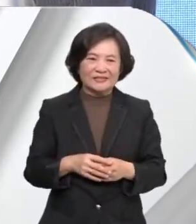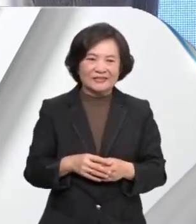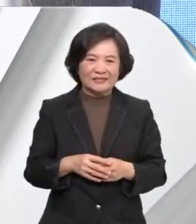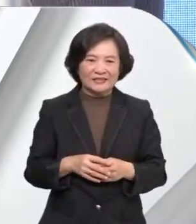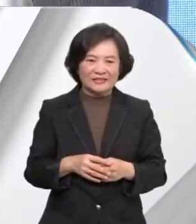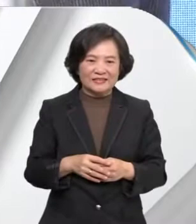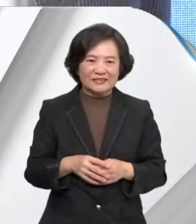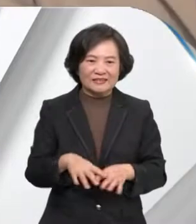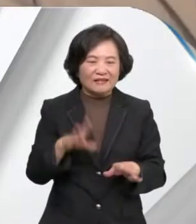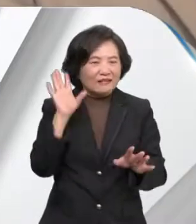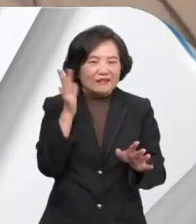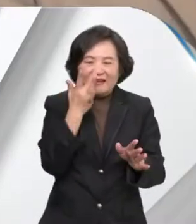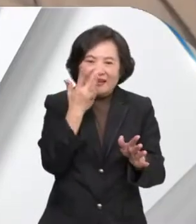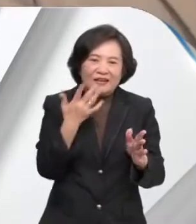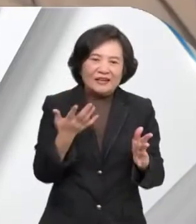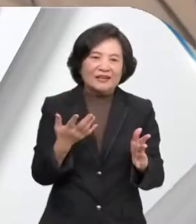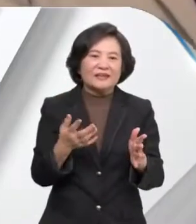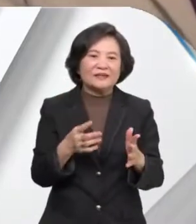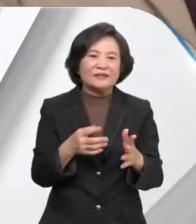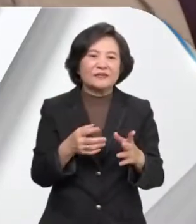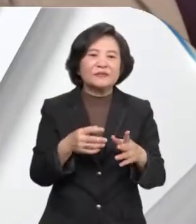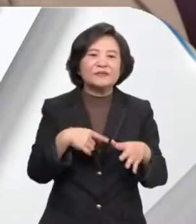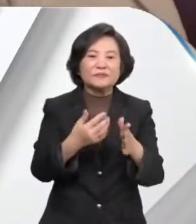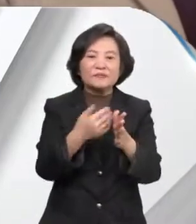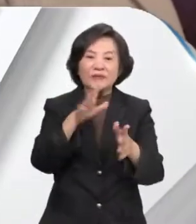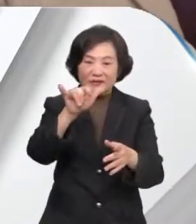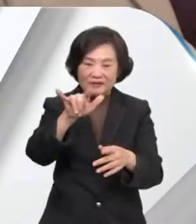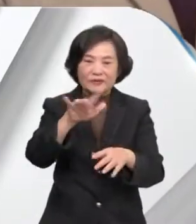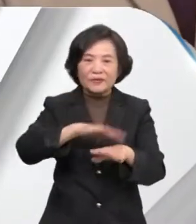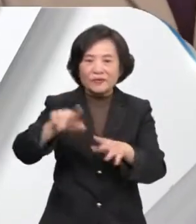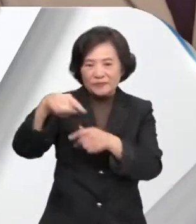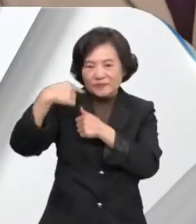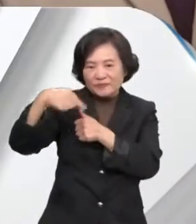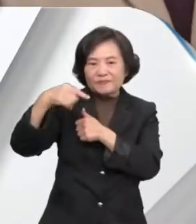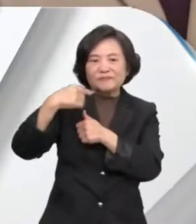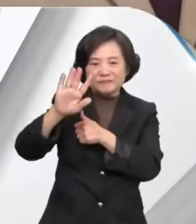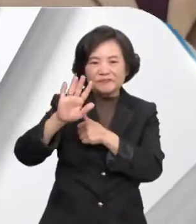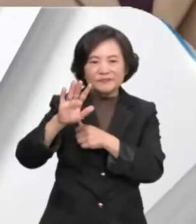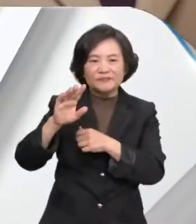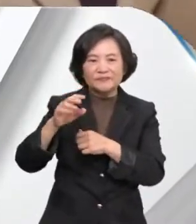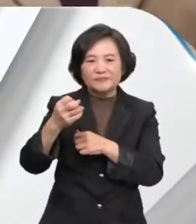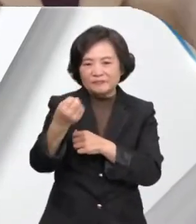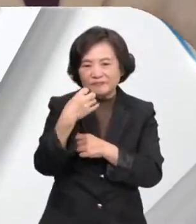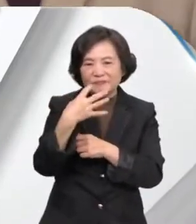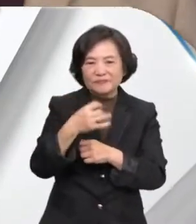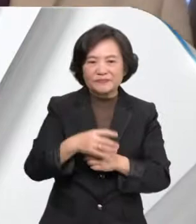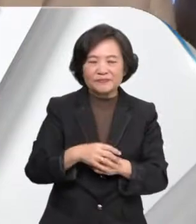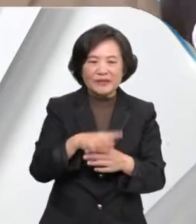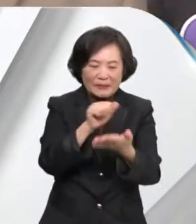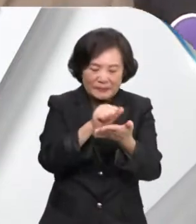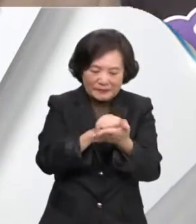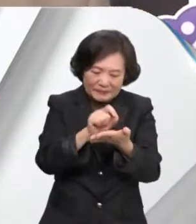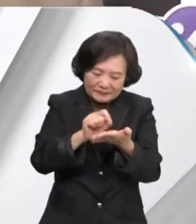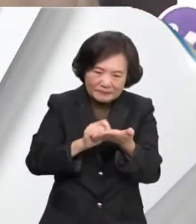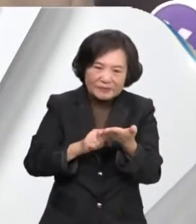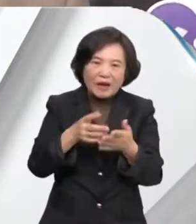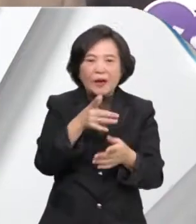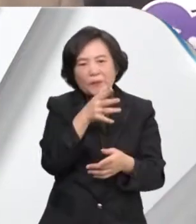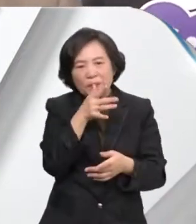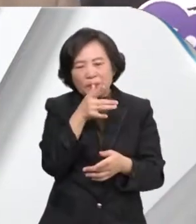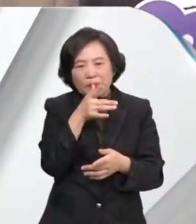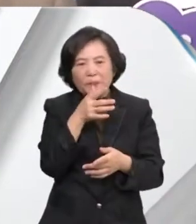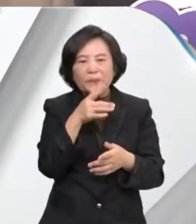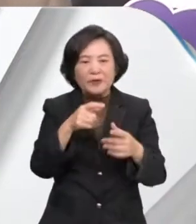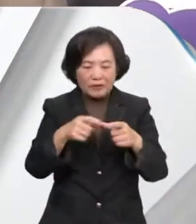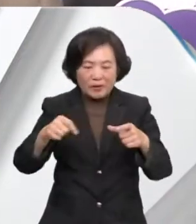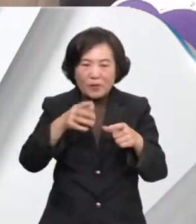说哎，我怎么听不太懂？ 就是因为我们在前面老师会有给我们一些笔记，或者是他会录音给我们听，